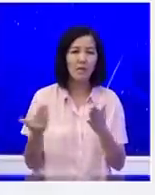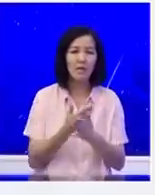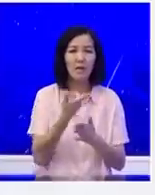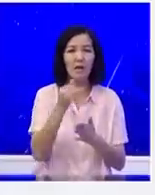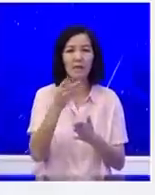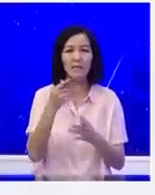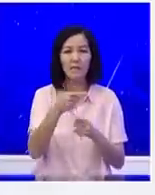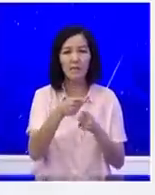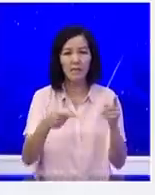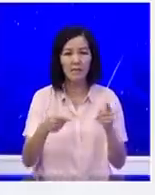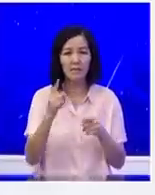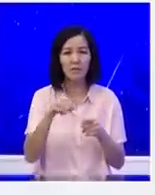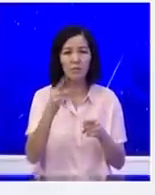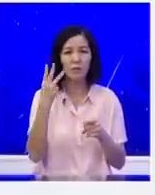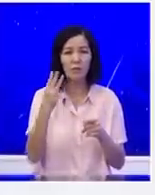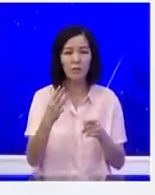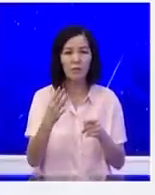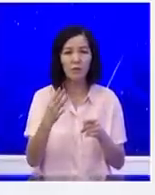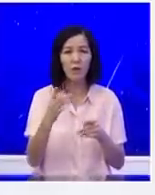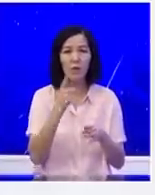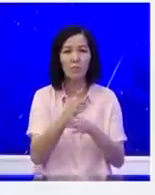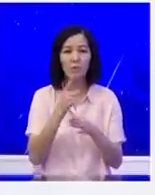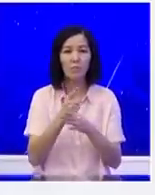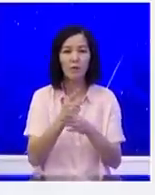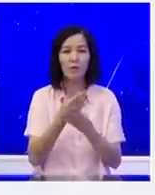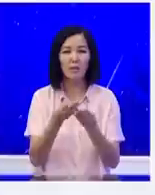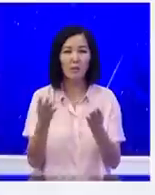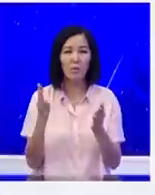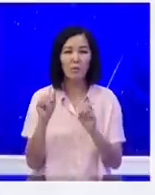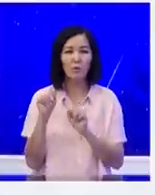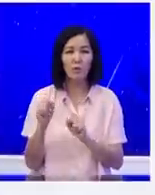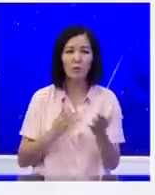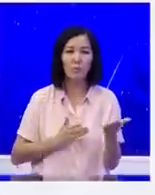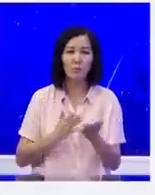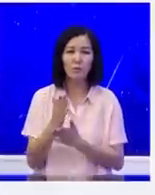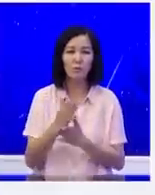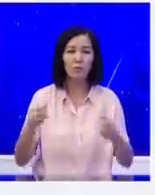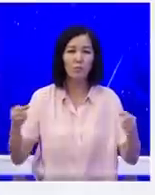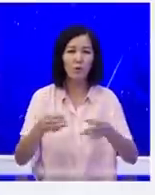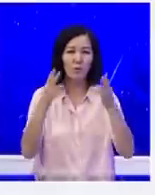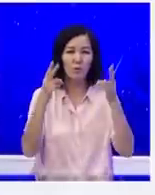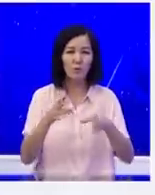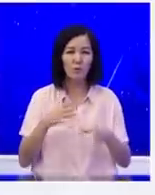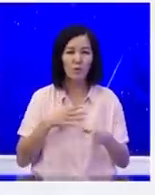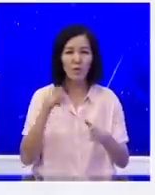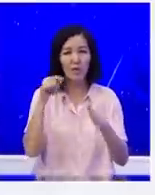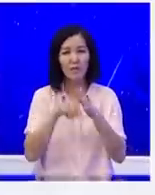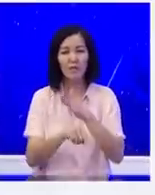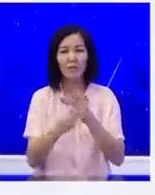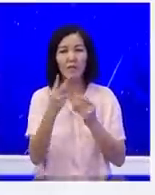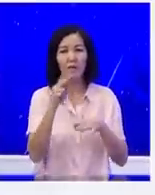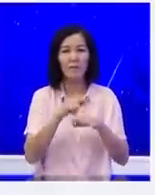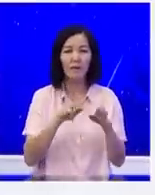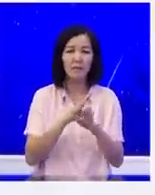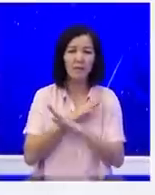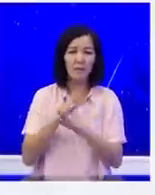ғасыр көшесінің қиылысында нөмір 4-ші блок бекетте тұрған қоршауды бұзып өтіп, патрульдік көлікке соғылған. Ал салонда болған екі полицей